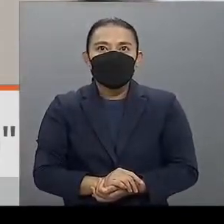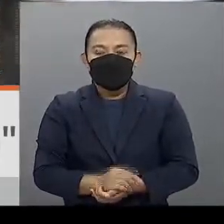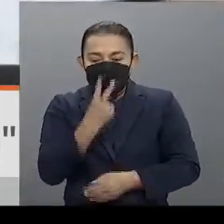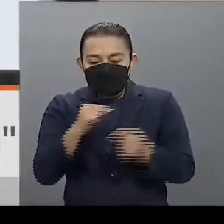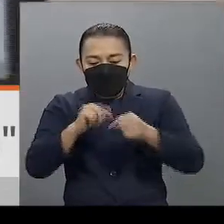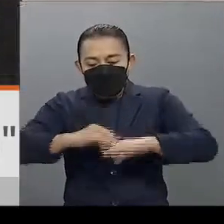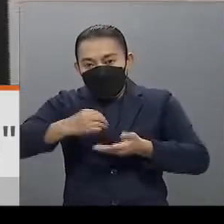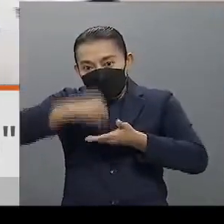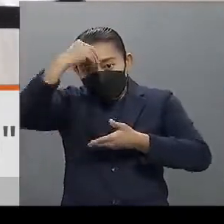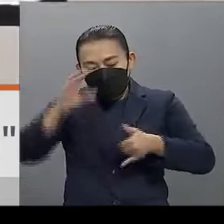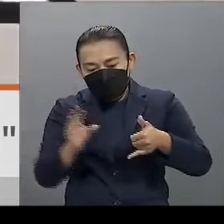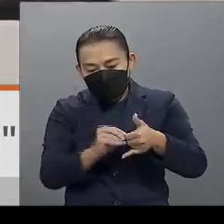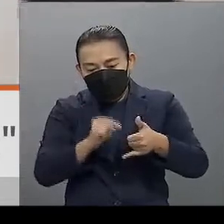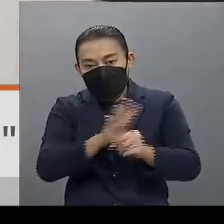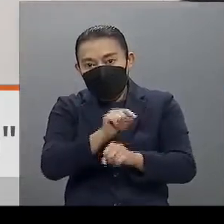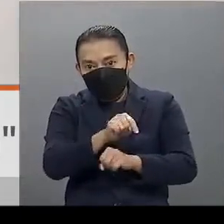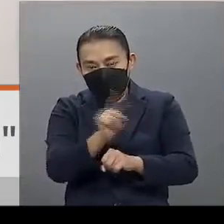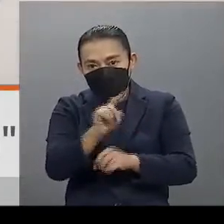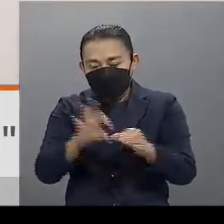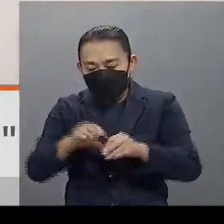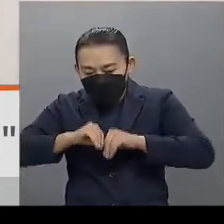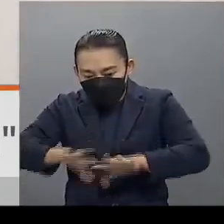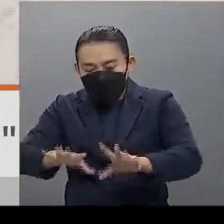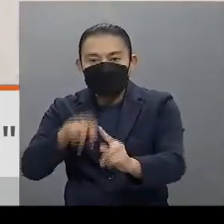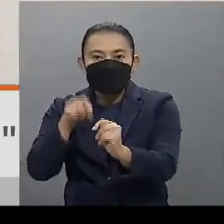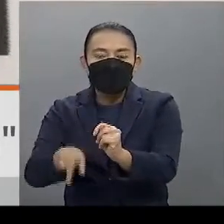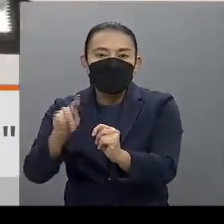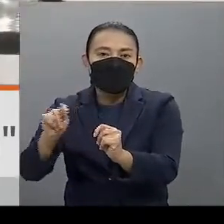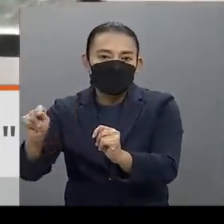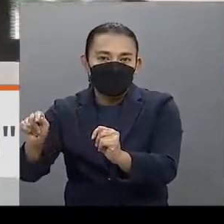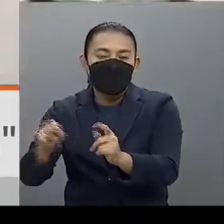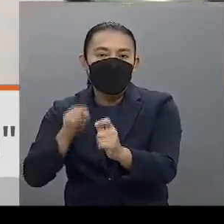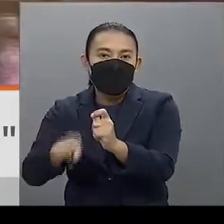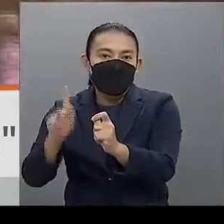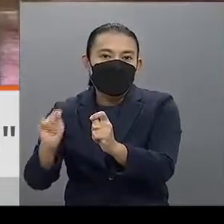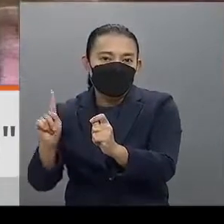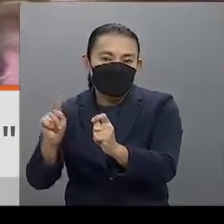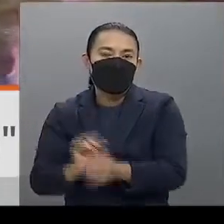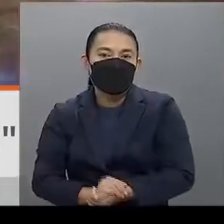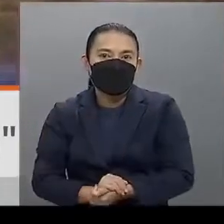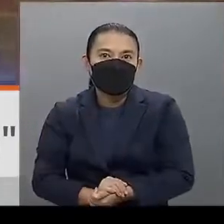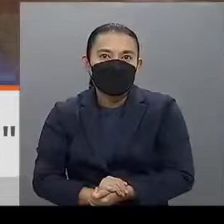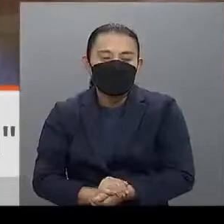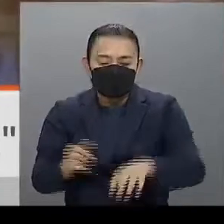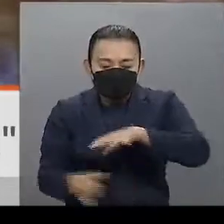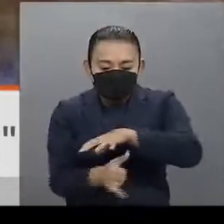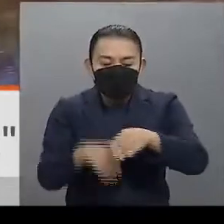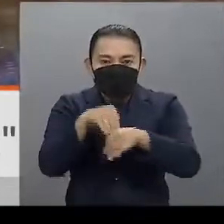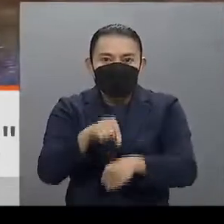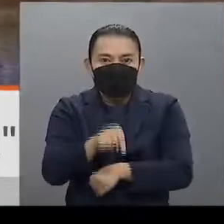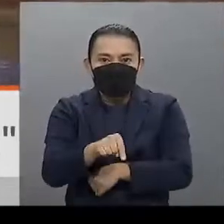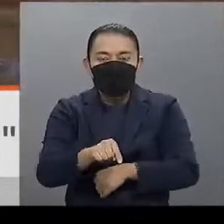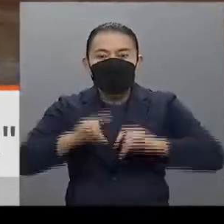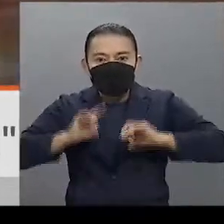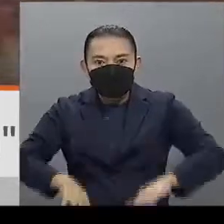19จากคัสเซอร์การระบาดในตำบลตับเต่าอำเภอเทิงค่ะทำให้ต้องจากตัวนักเรียนที่มีความเสี่ยงและปิดโรงเรียน